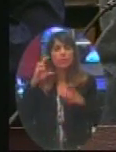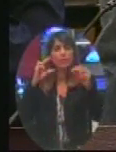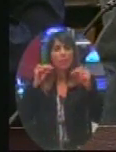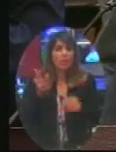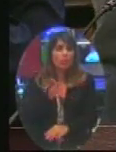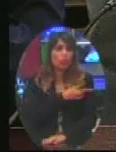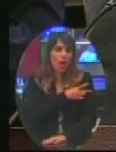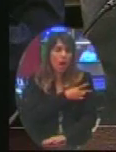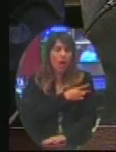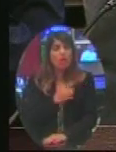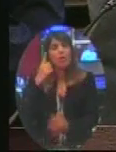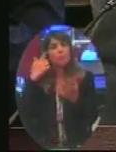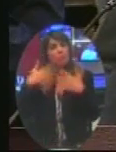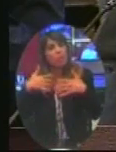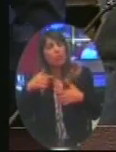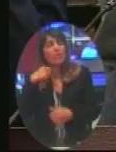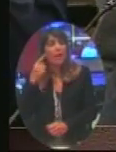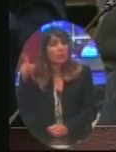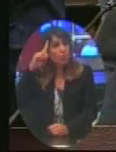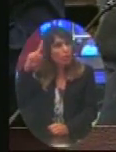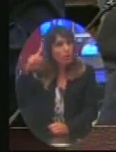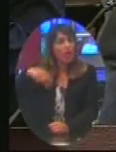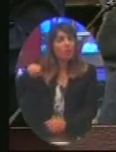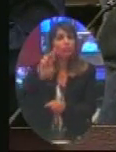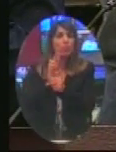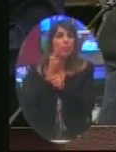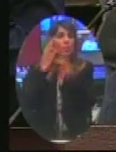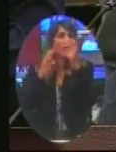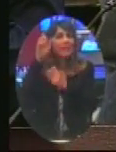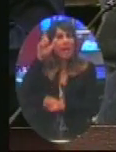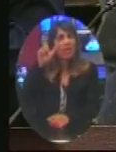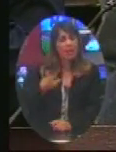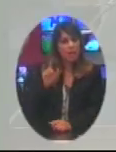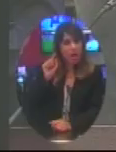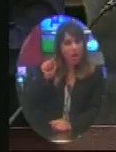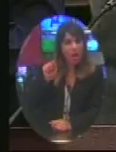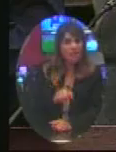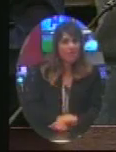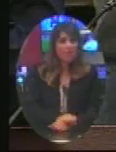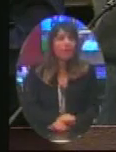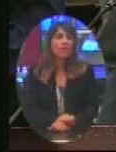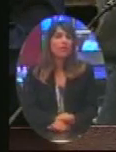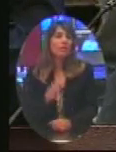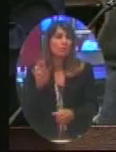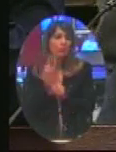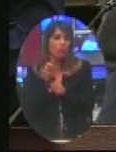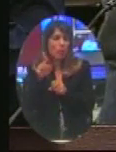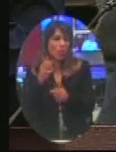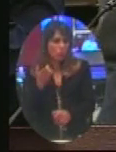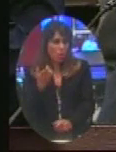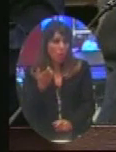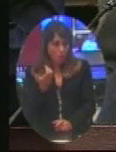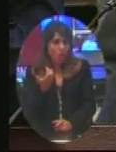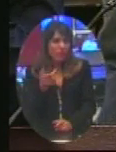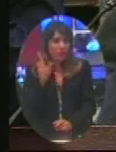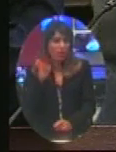לחשוב או להגיד שהוא יודע שאתם מחזיקים עליו מידע, או בקיצור מחזיקים אותו בביצים? ובמקרה הזה נטרלתם אותו